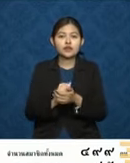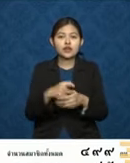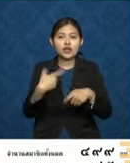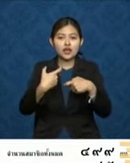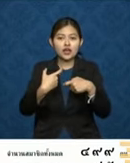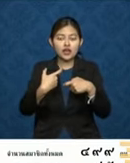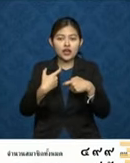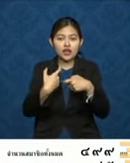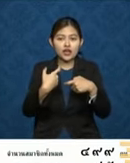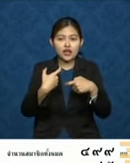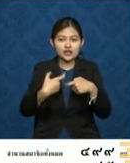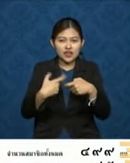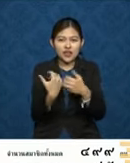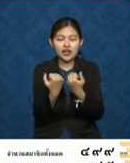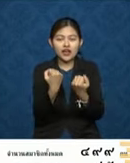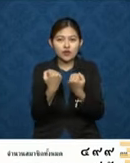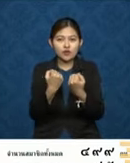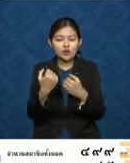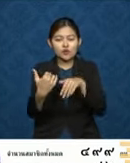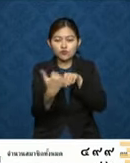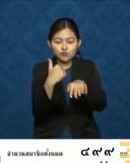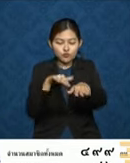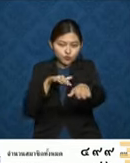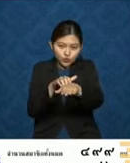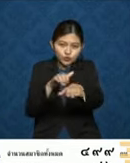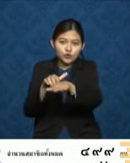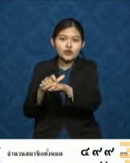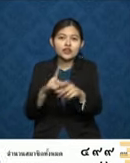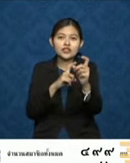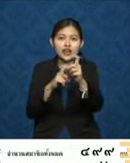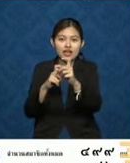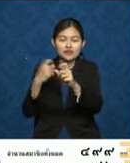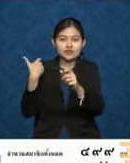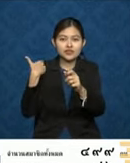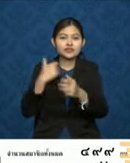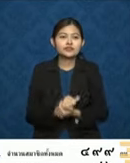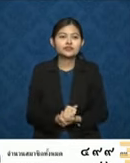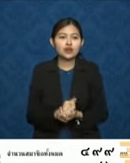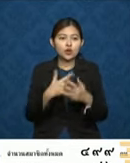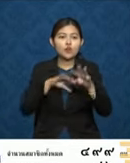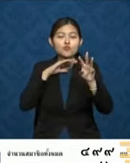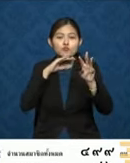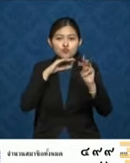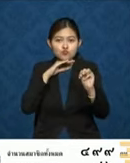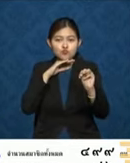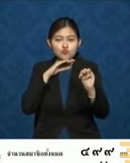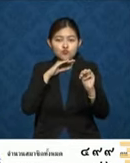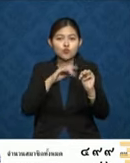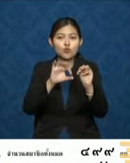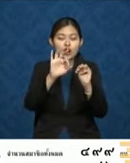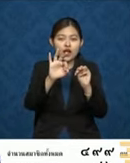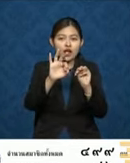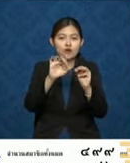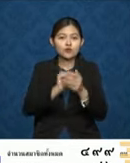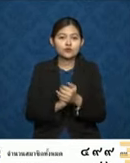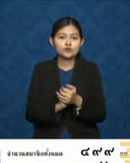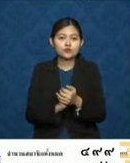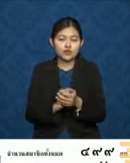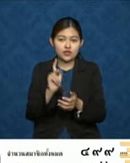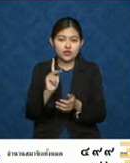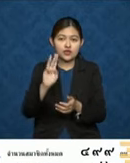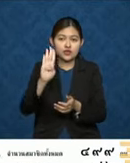ครับศูนยเรื่องที่ 3ครับขอสนับสนุนงบประมาณก่อสร้างเขื่อนป้องกันตลิ่งในหมู่ที่ 9ตำบลบ้านท่าขี้เหล็กตำบลกบิน